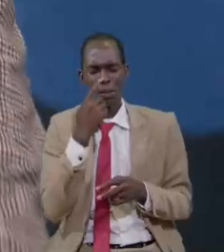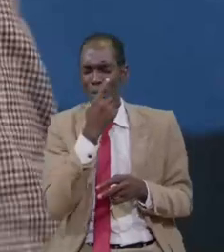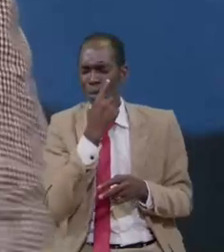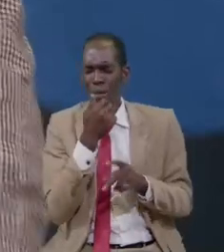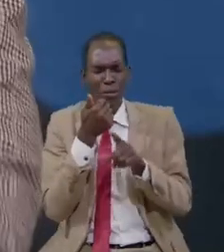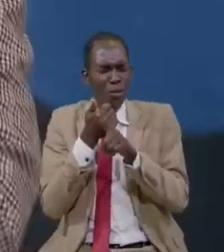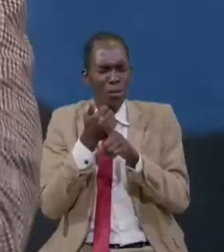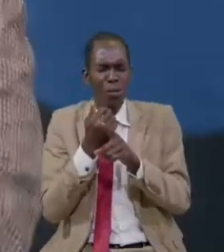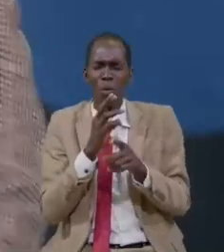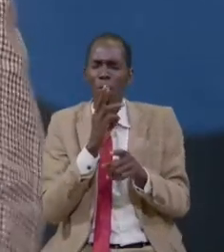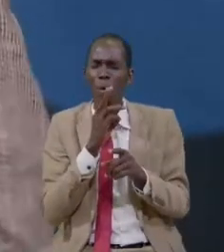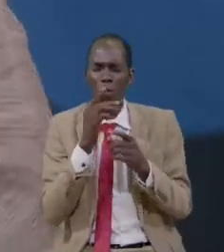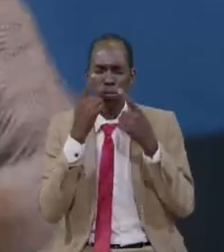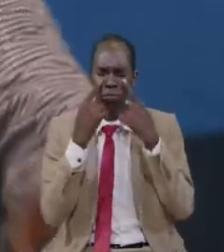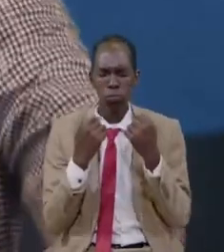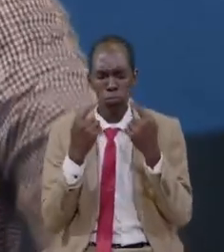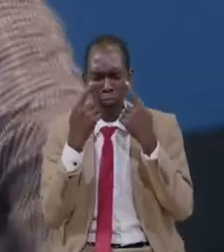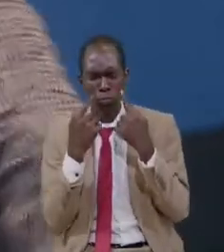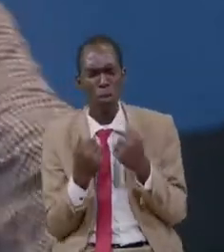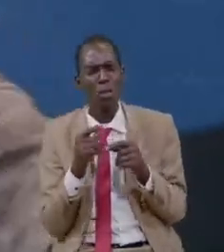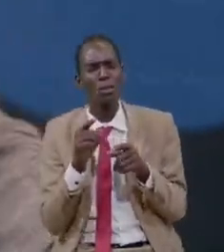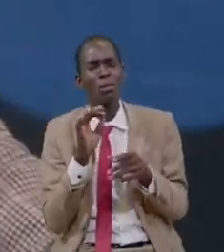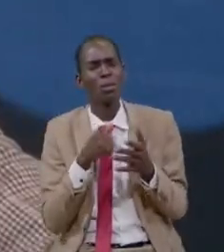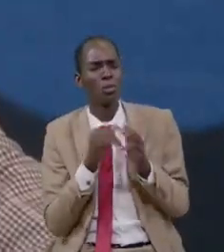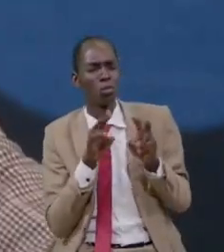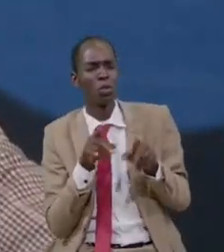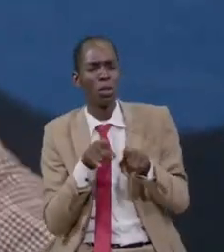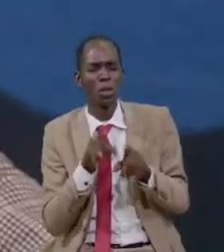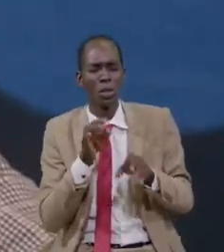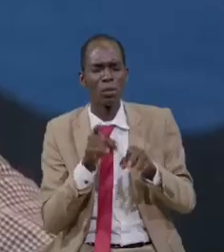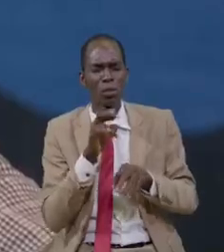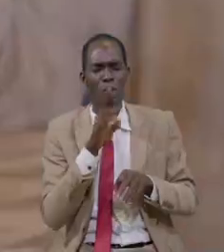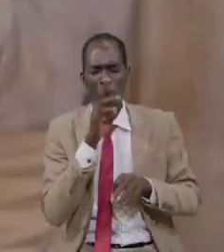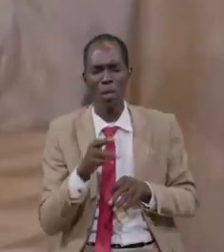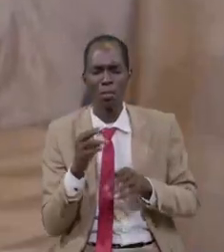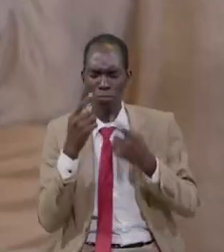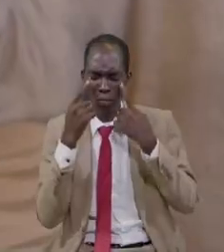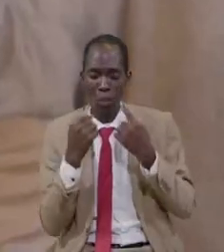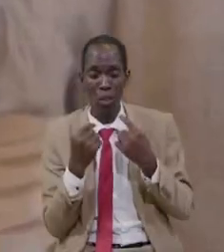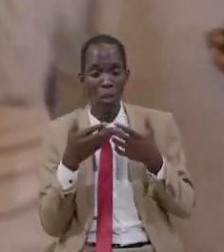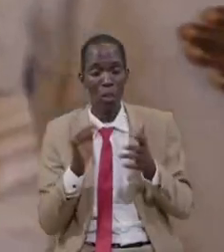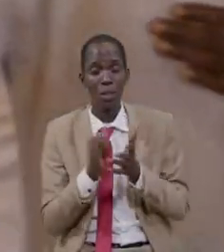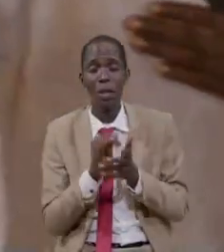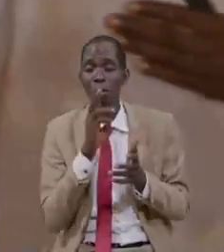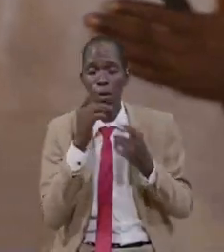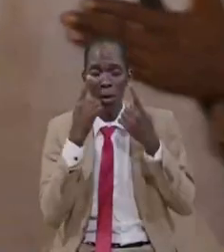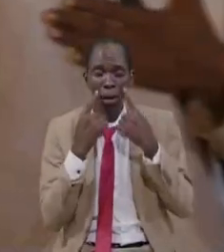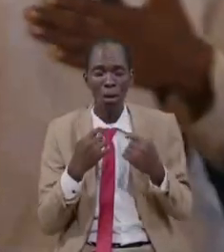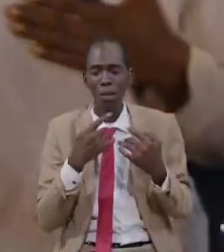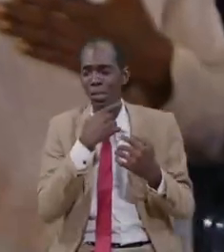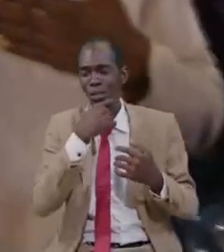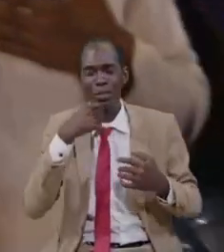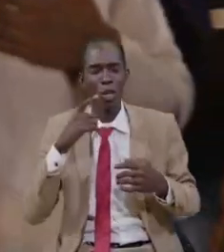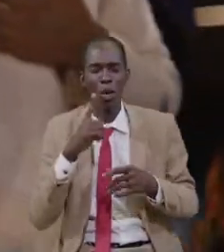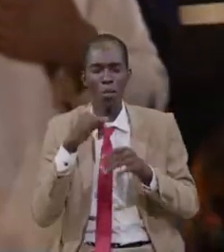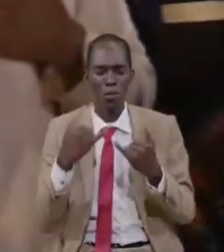larmoient à tout moment, comme si tu pleures à tout moment, que cela dessèche maintenant au nom de Jésus.